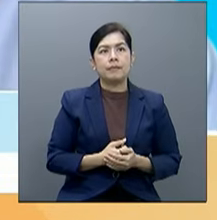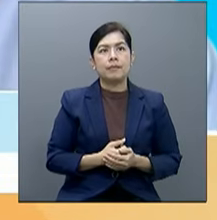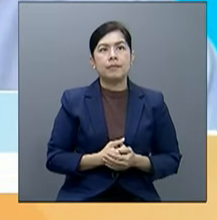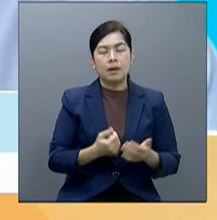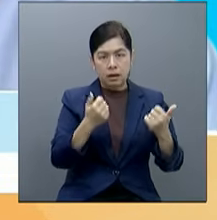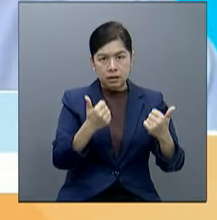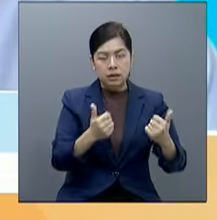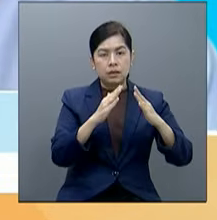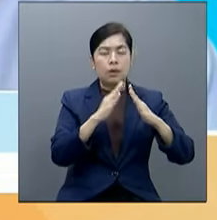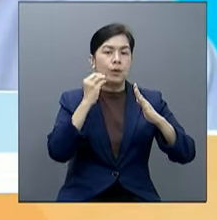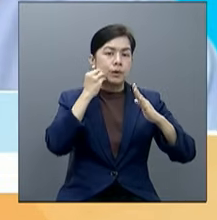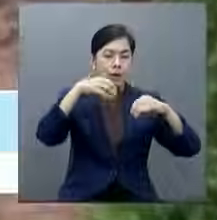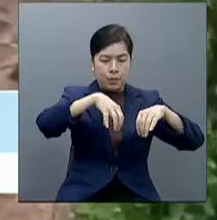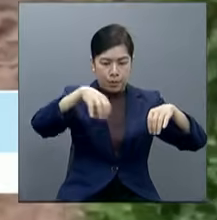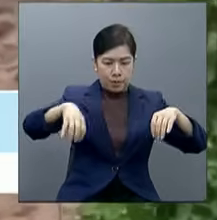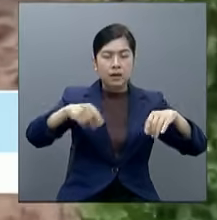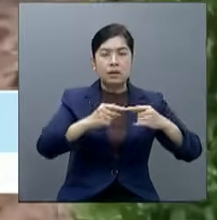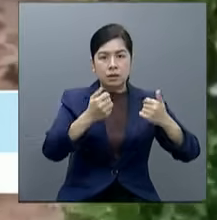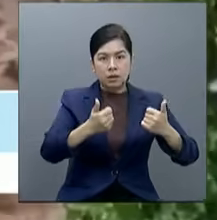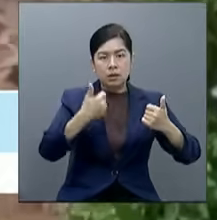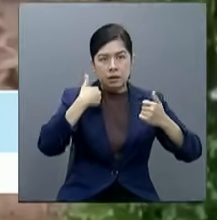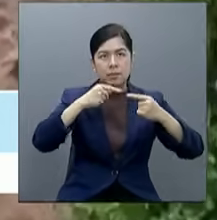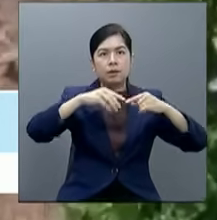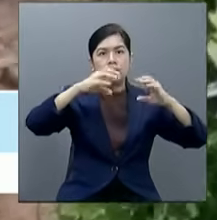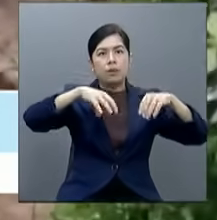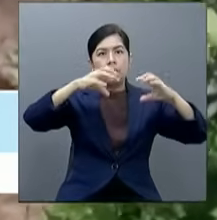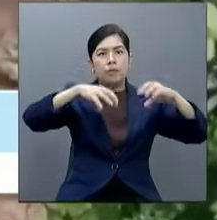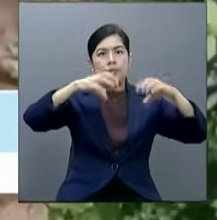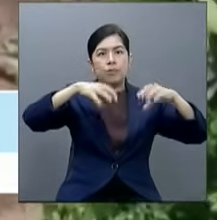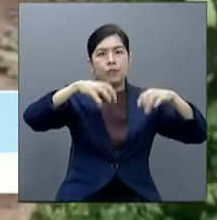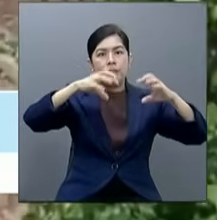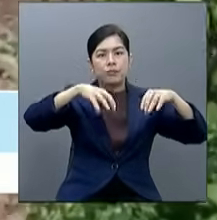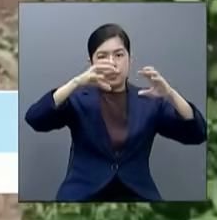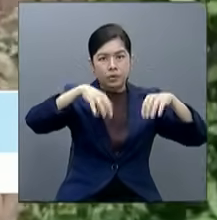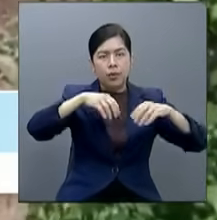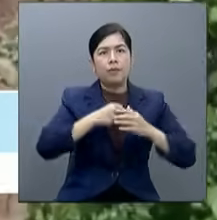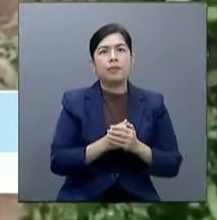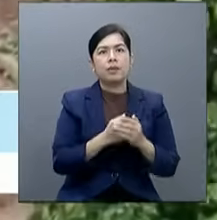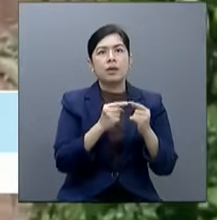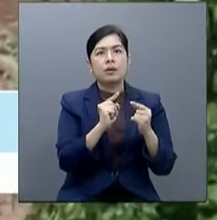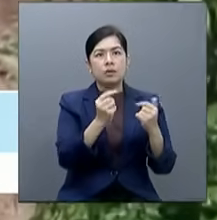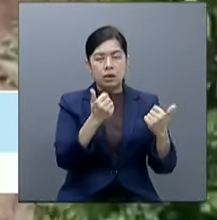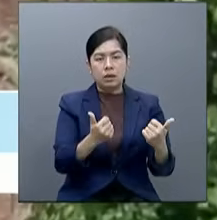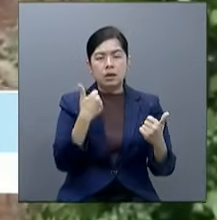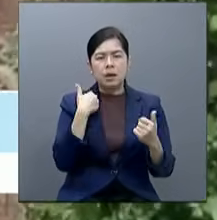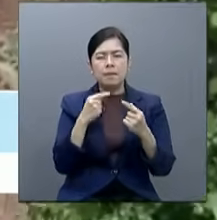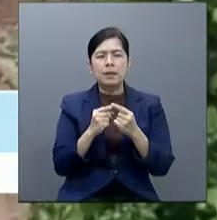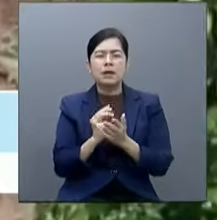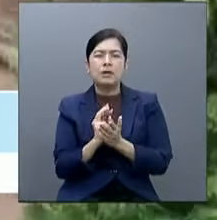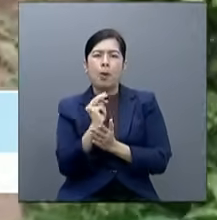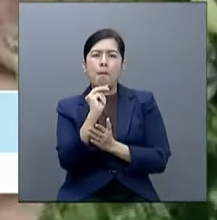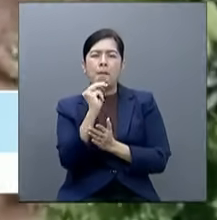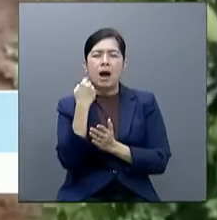านเนี่ยก็ฝนยังตกต่อเนื่องอยู่ครับก็เลยน้ำที่ข้างบนโรงเรียนก็ยังมีคอนไม้มาขวางทางน้